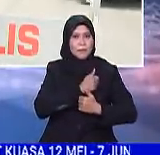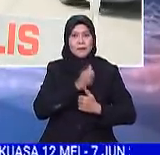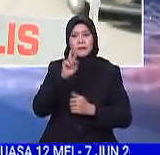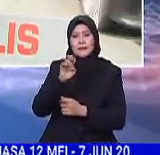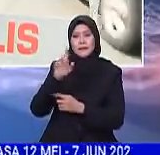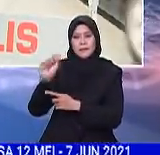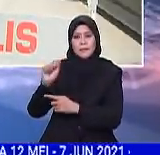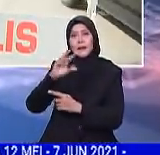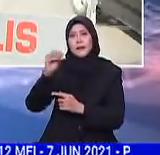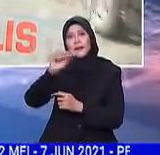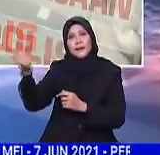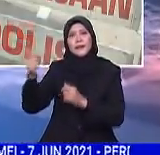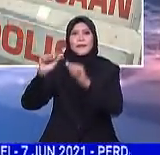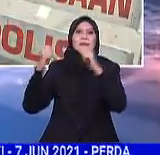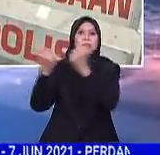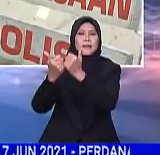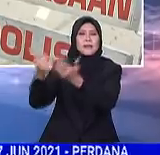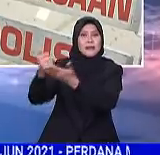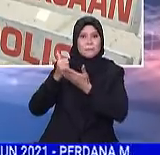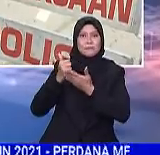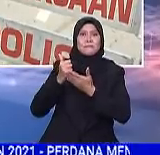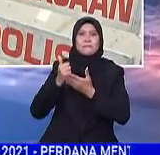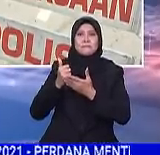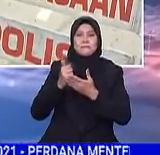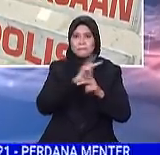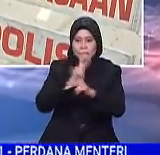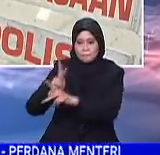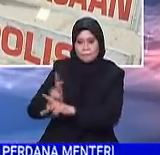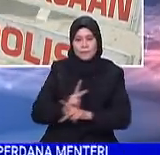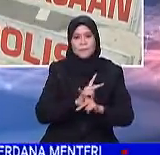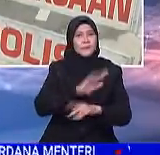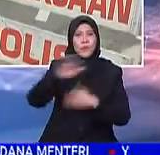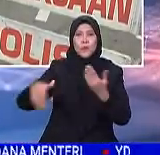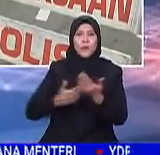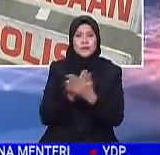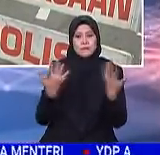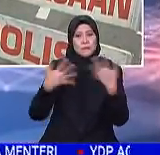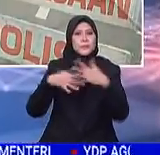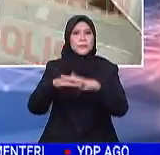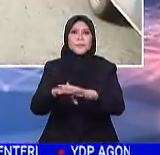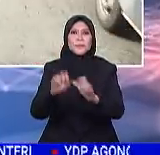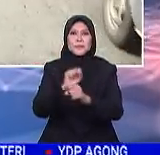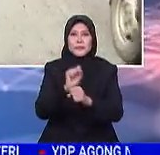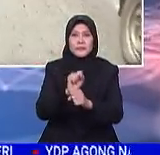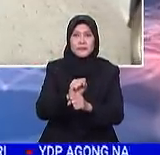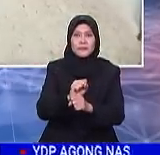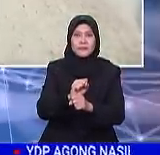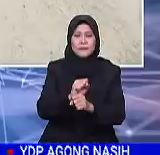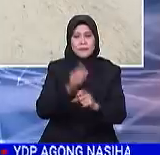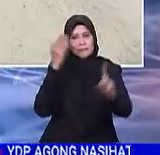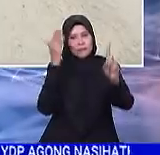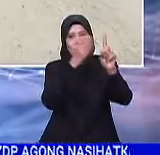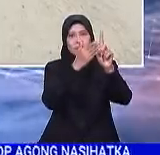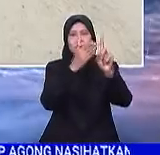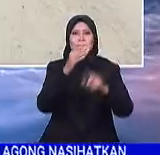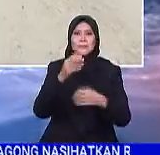lain-lain agensi. Jadi semua tenaga, semua penguatkuasa digunakan untuk tujuan yang